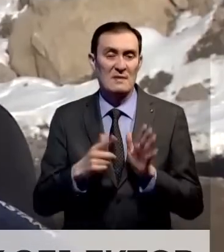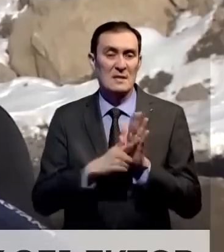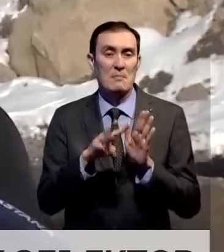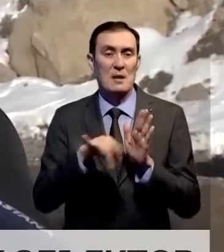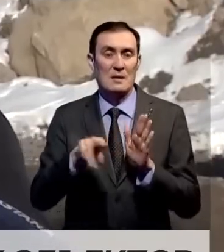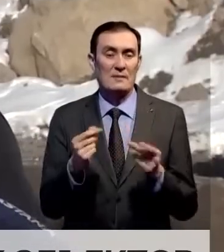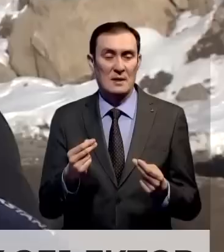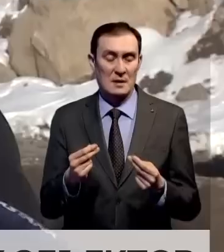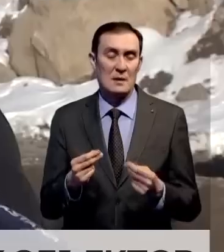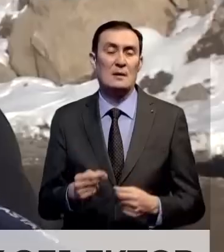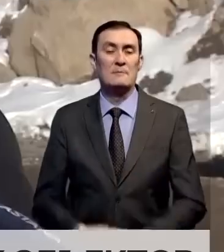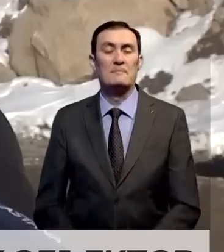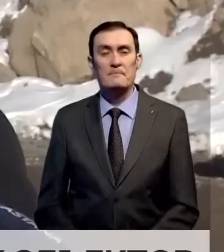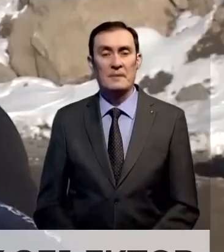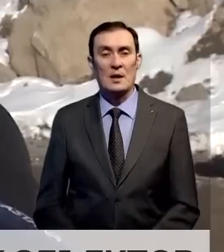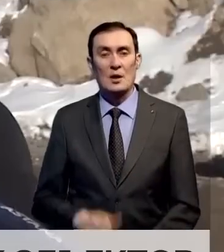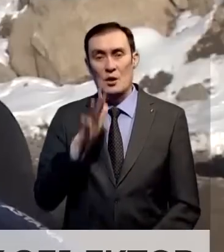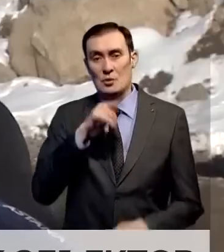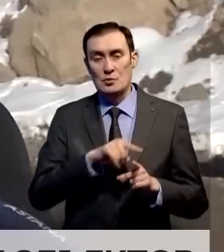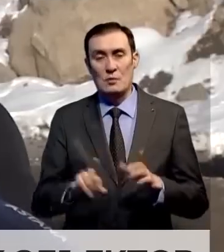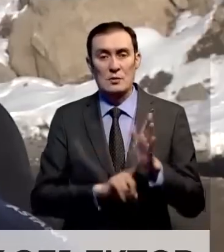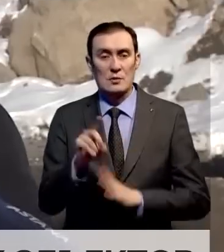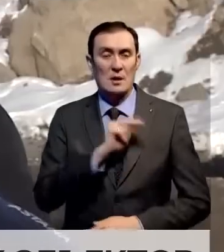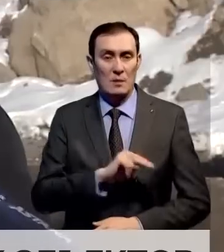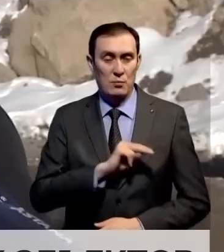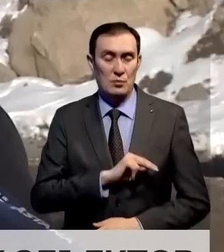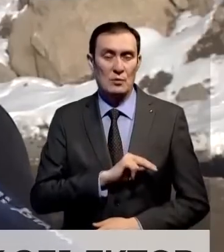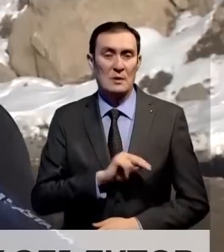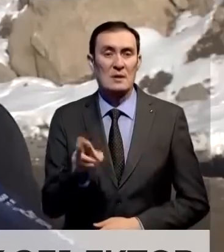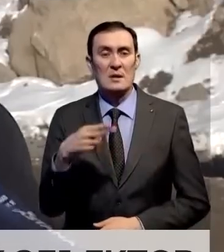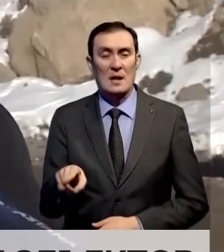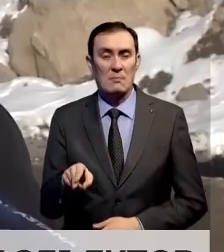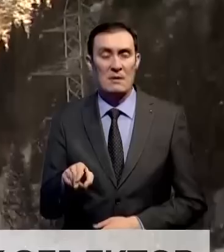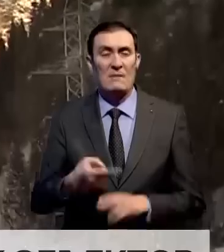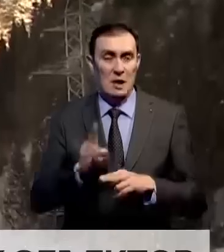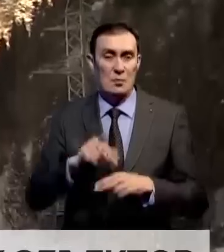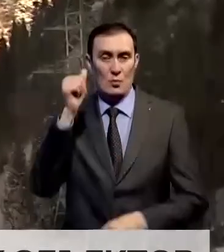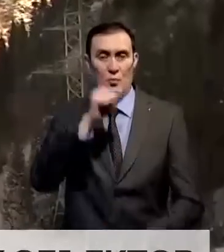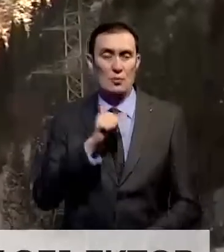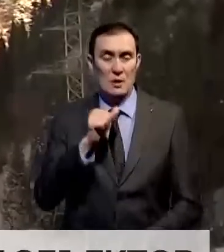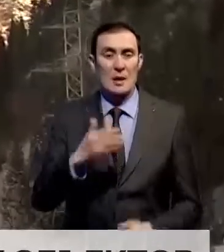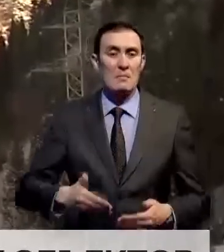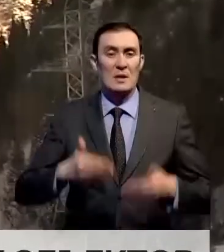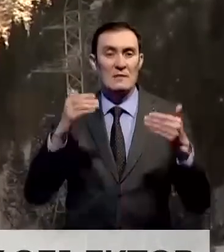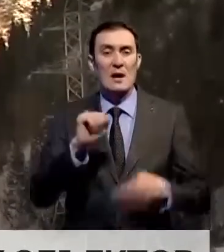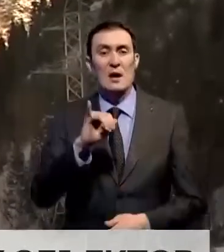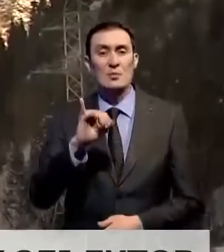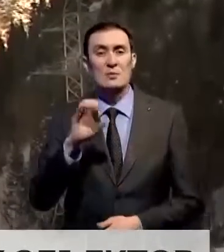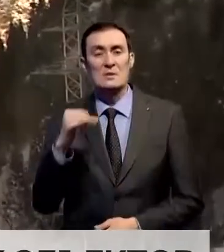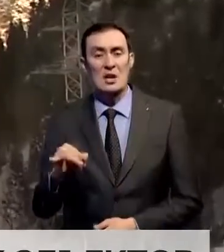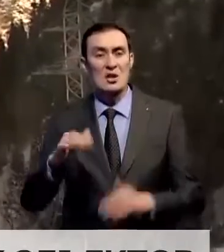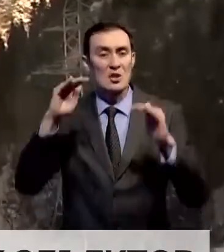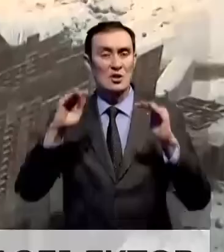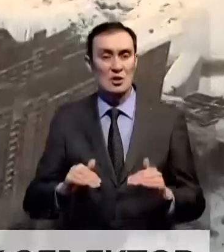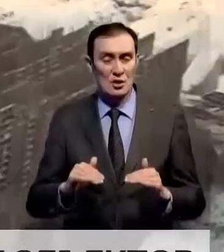тенге. Срок ввода в эксплуатацию – это декабрь 2023 года. Плотина Аюсай значительно ниже